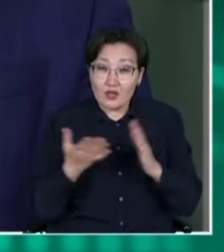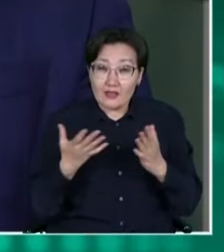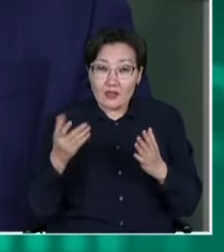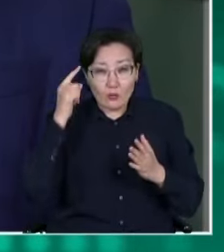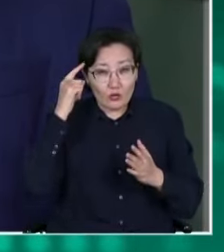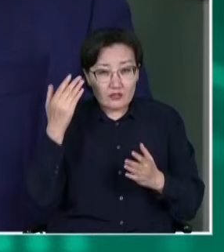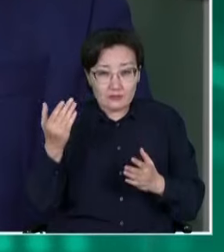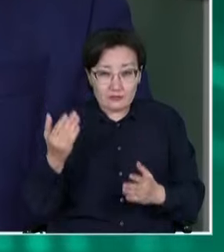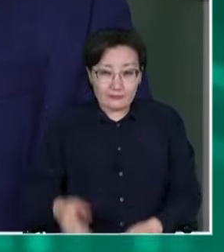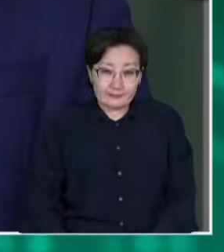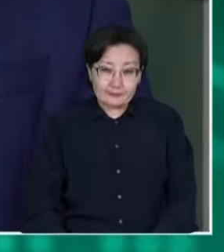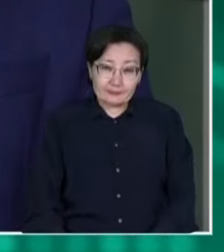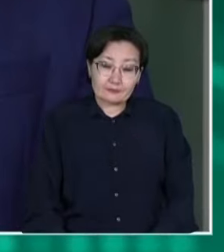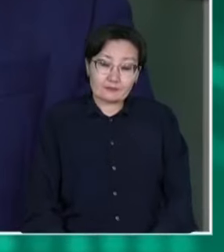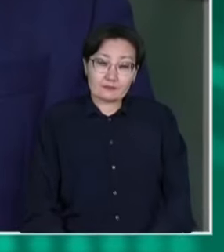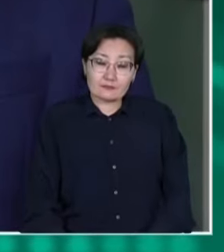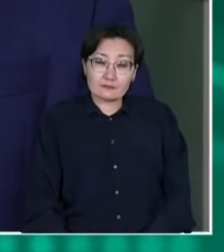ойлайсыз?